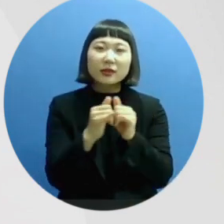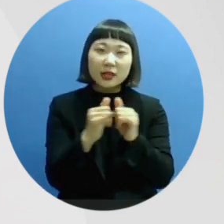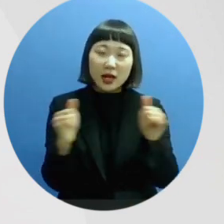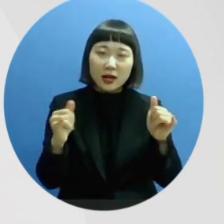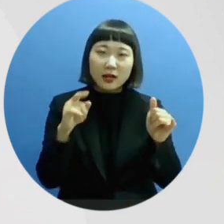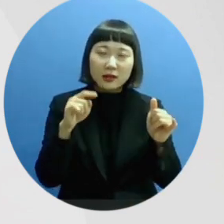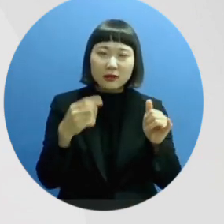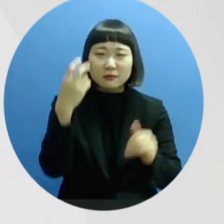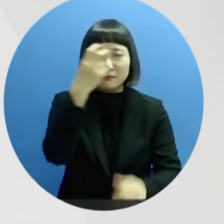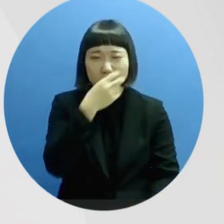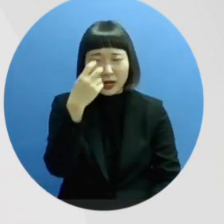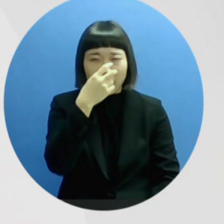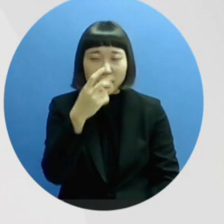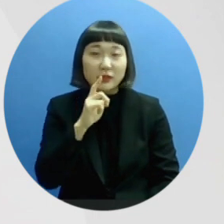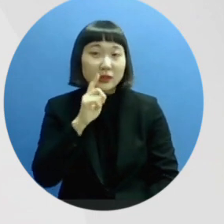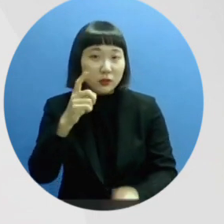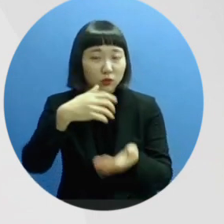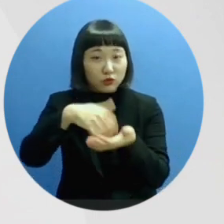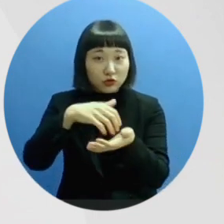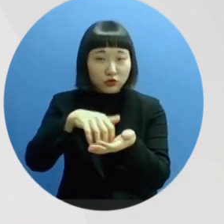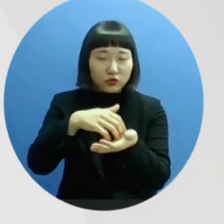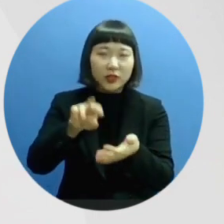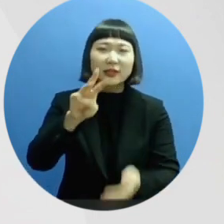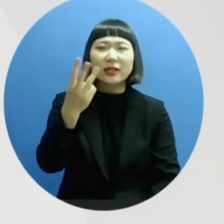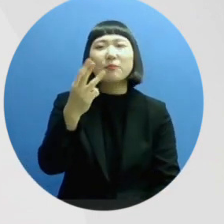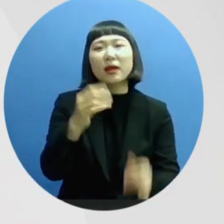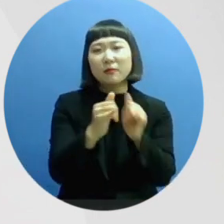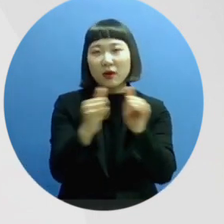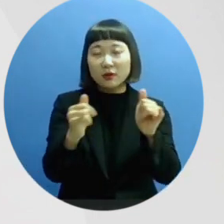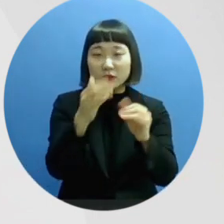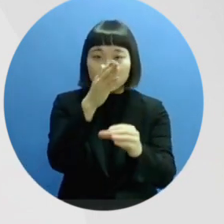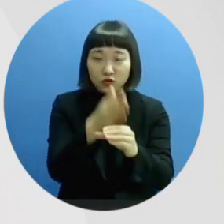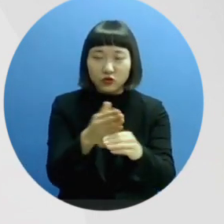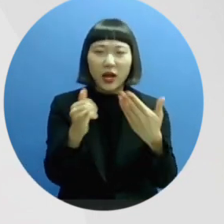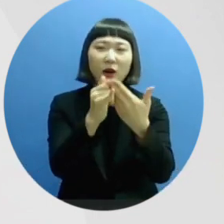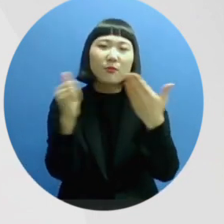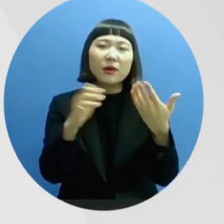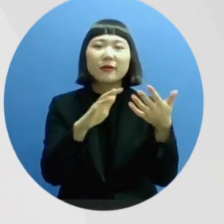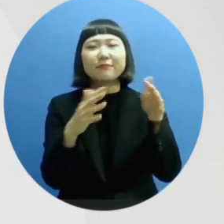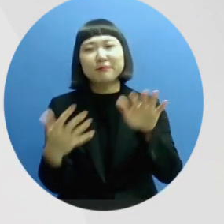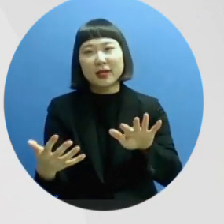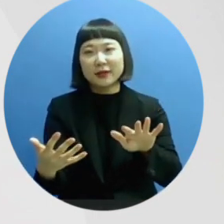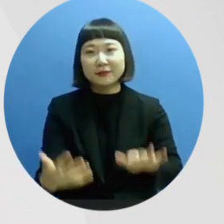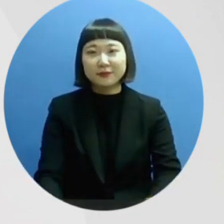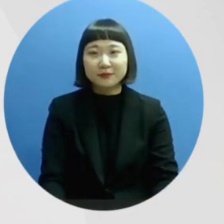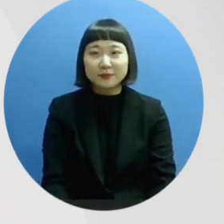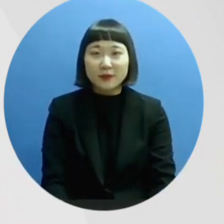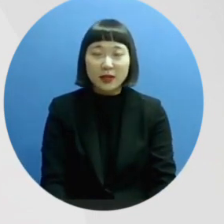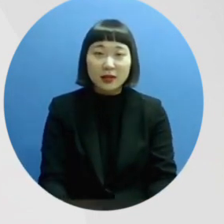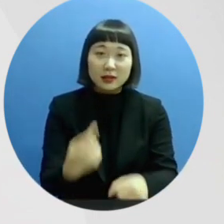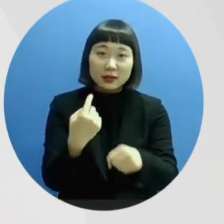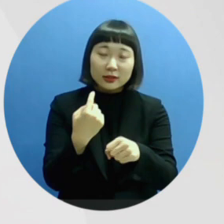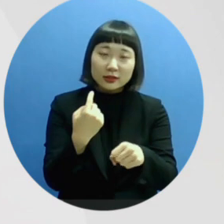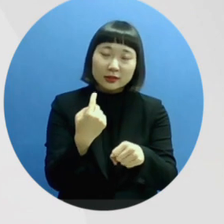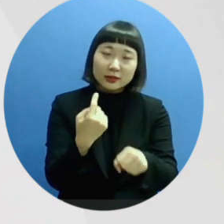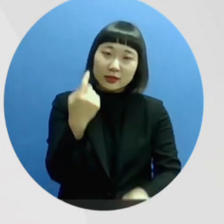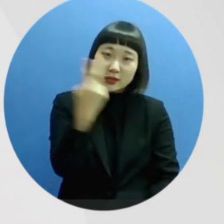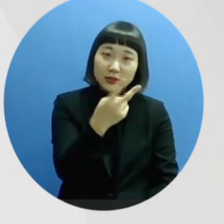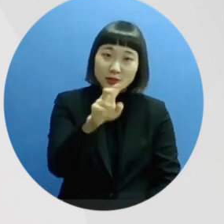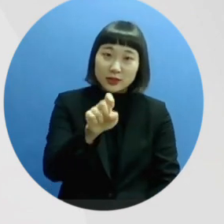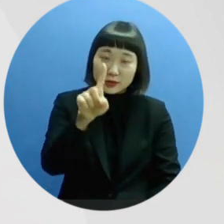체계로 신고된 환자는 모두 300명으로 그중 9명이 숨졌습니다. 전년도 같은 기간보다